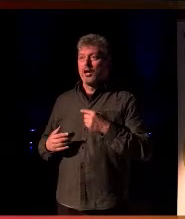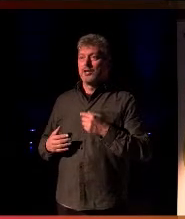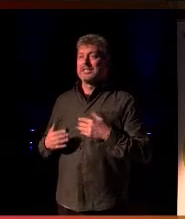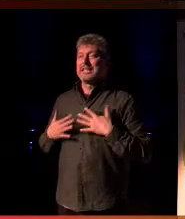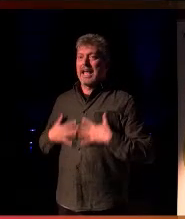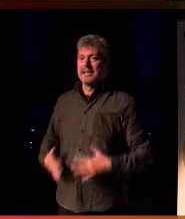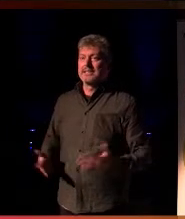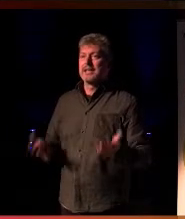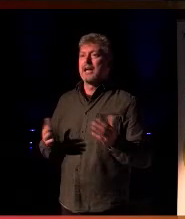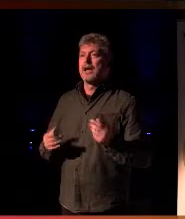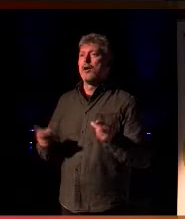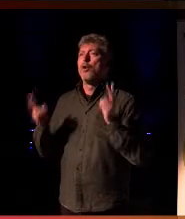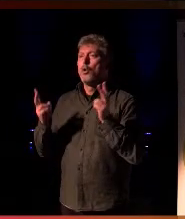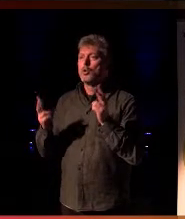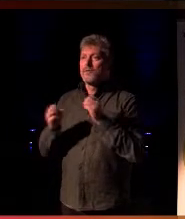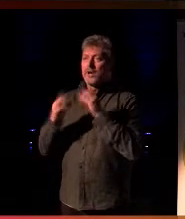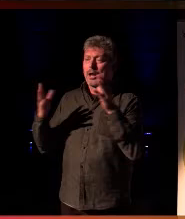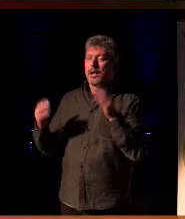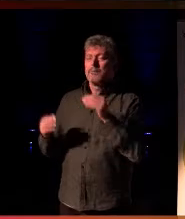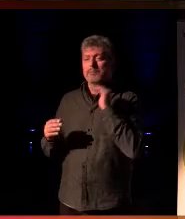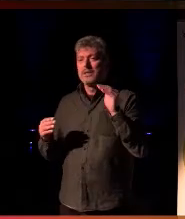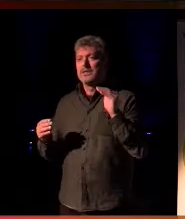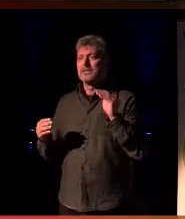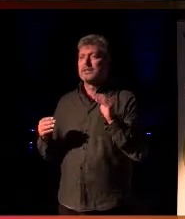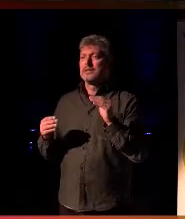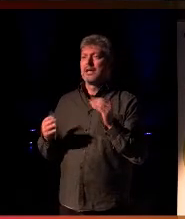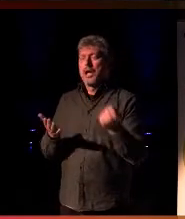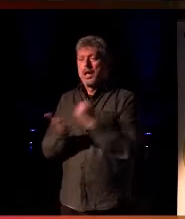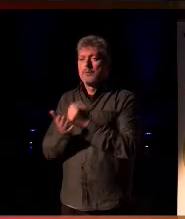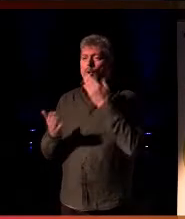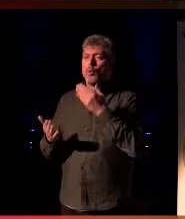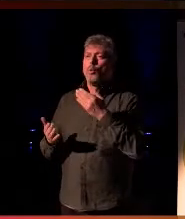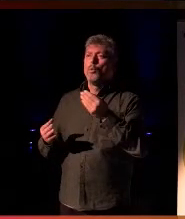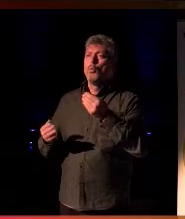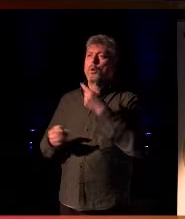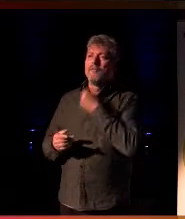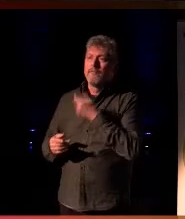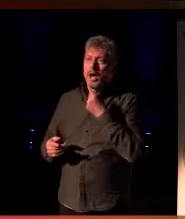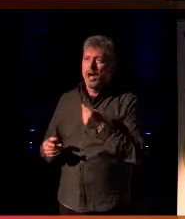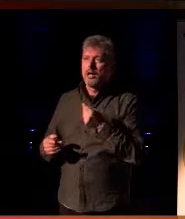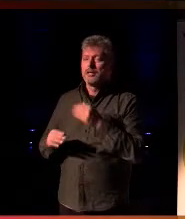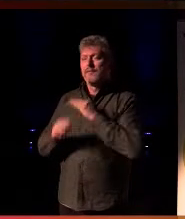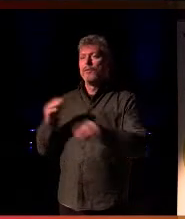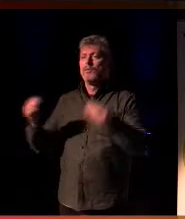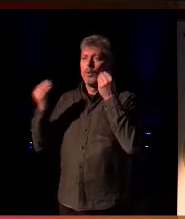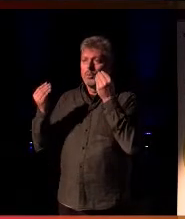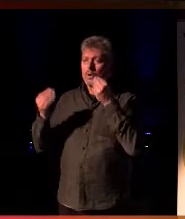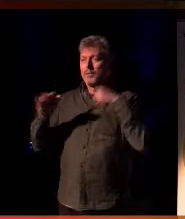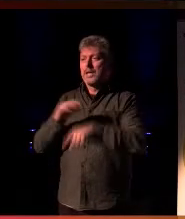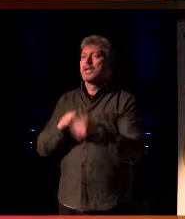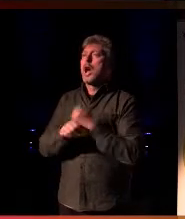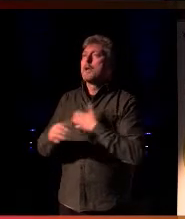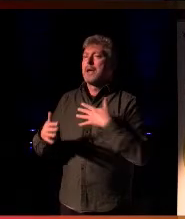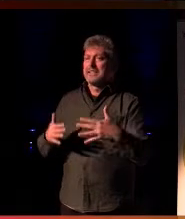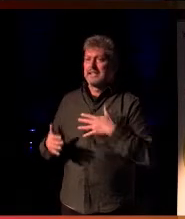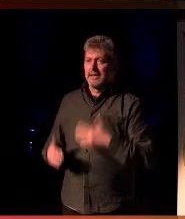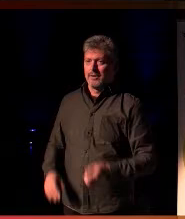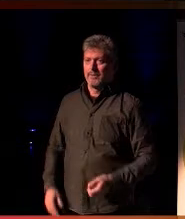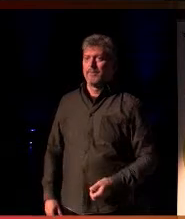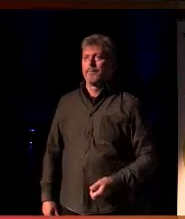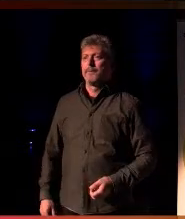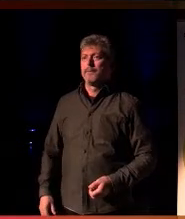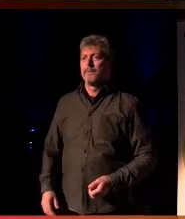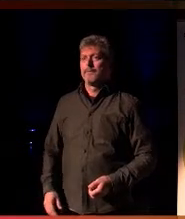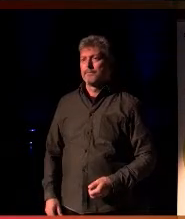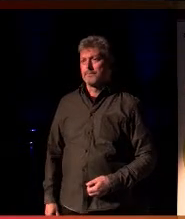mestrer, etablerer gode vaner, fullfører utdanning, kommer inn i arbeidslivet. På mange måter så har norsk